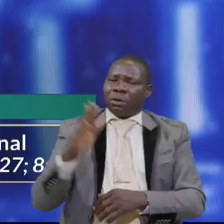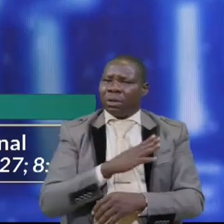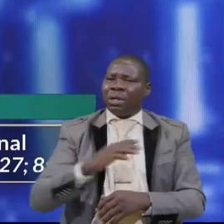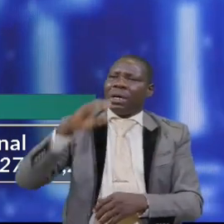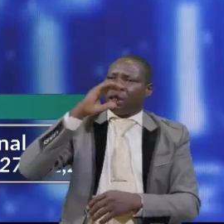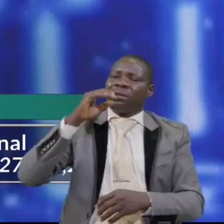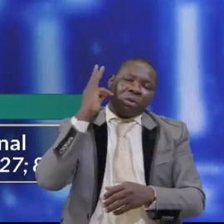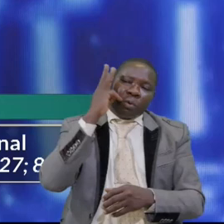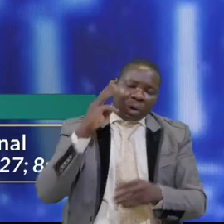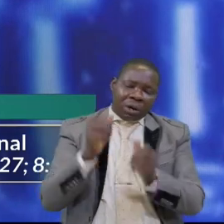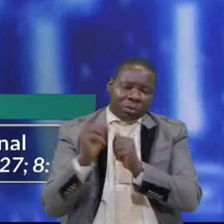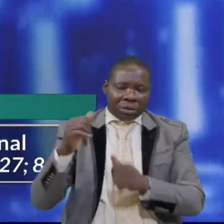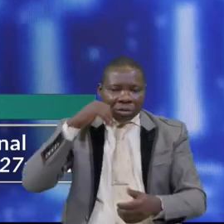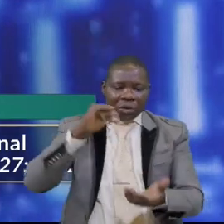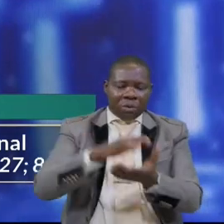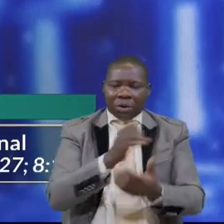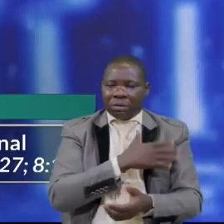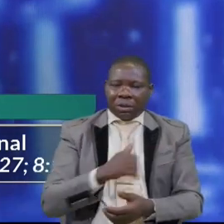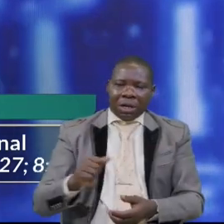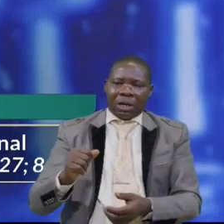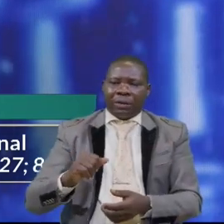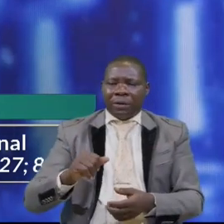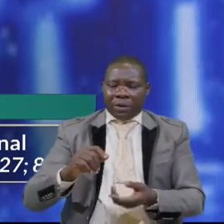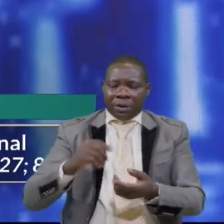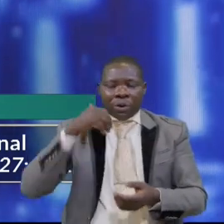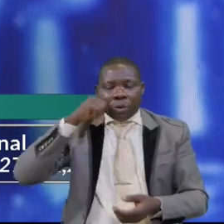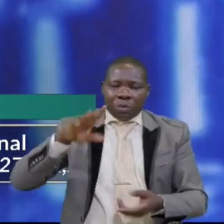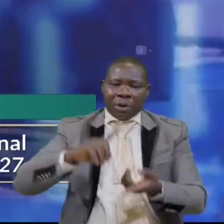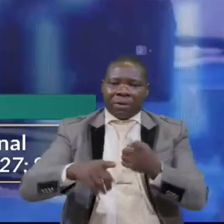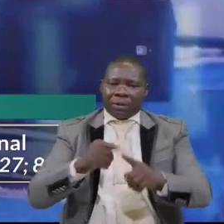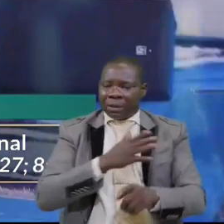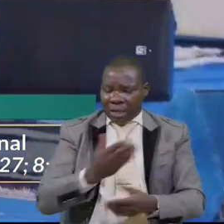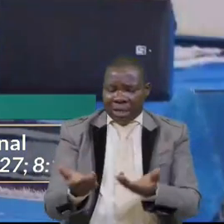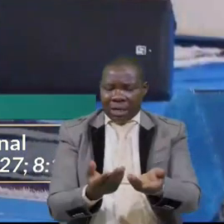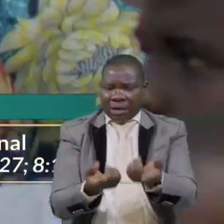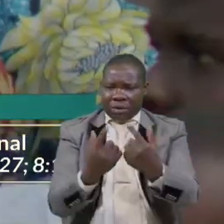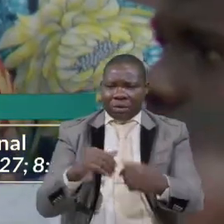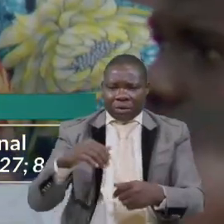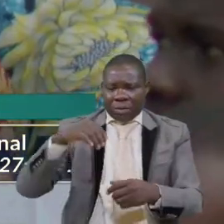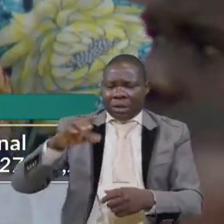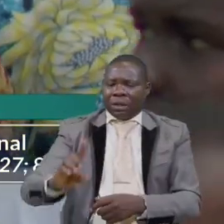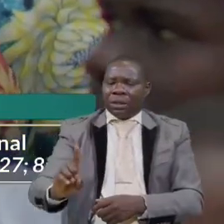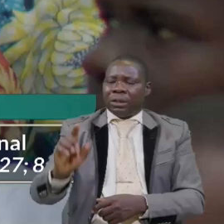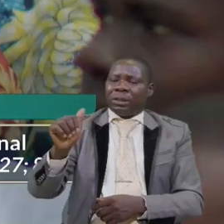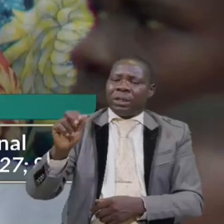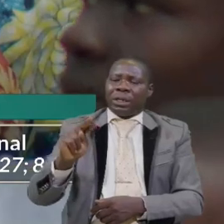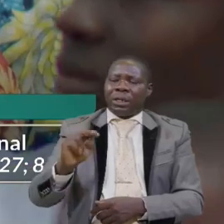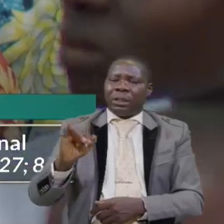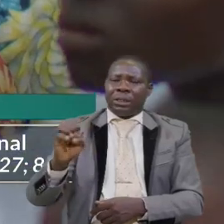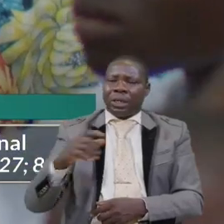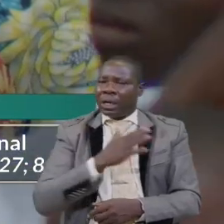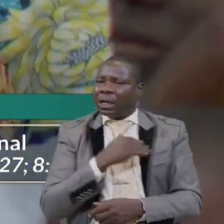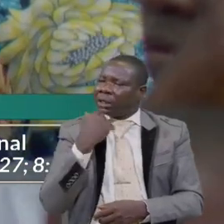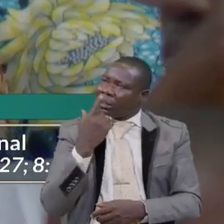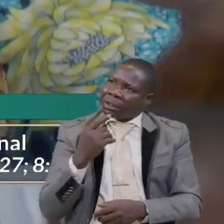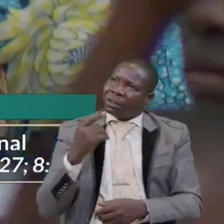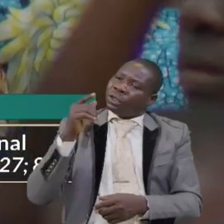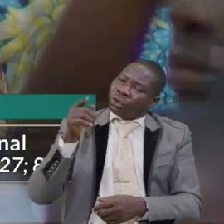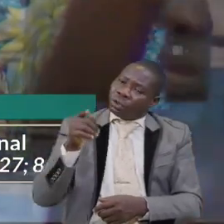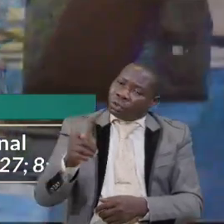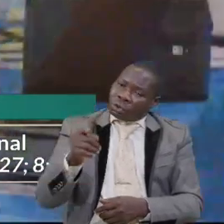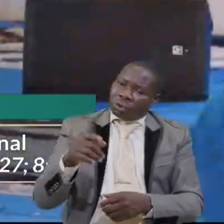vases Daniel vient de un homme exceptionnel et dit oh Dieu que tu à qui tu